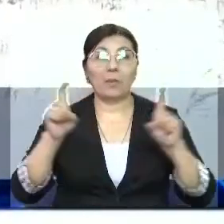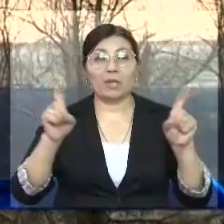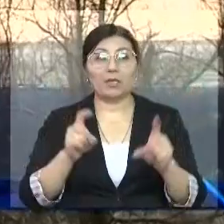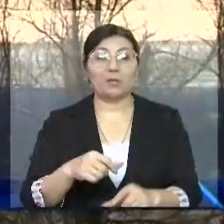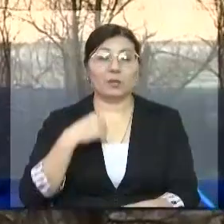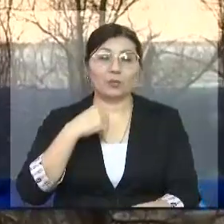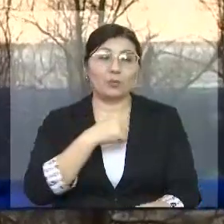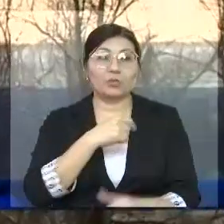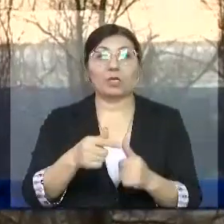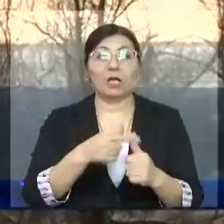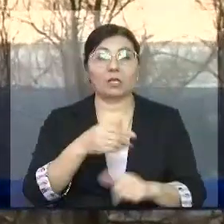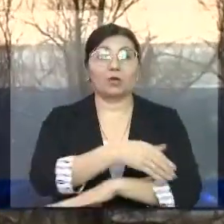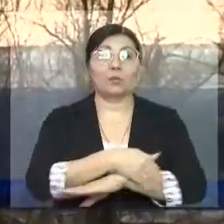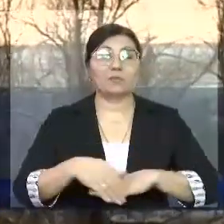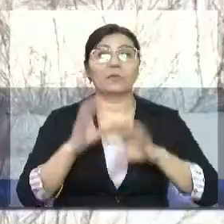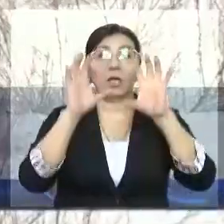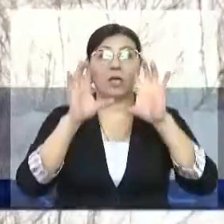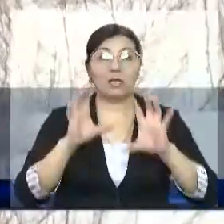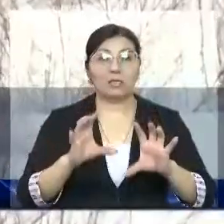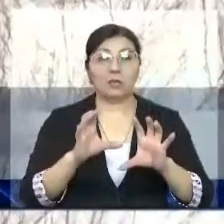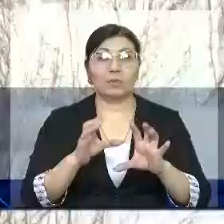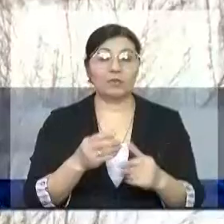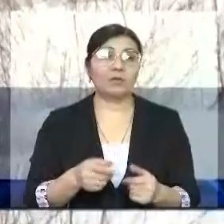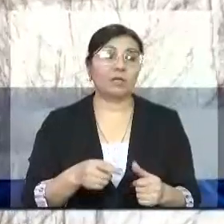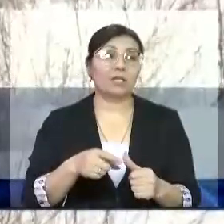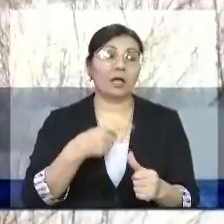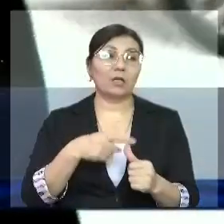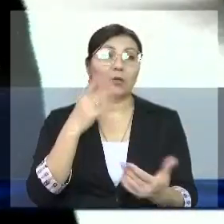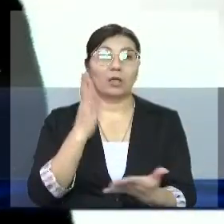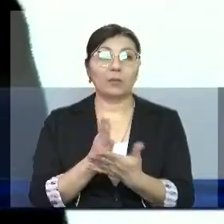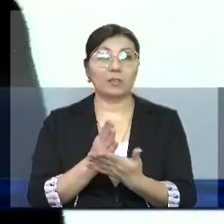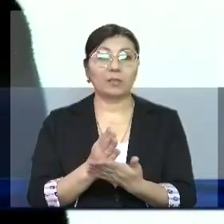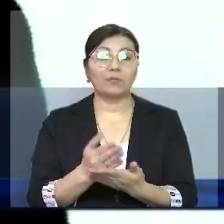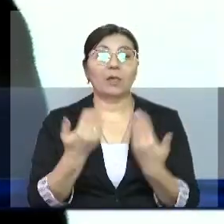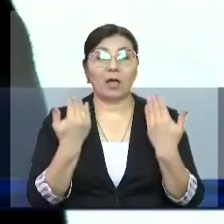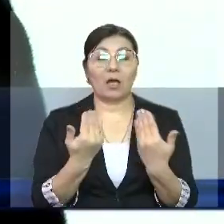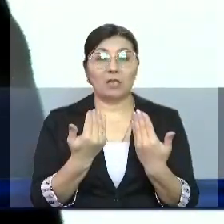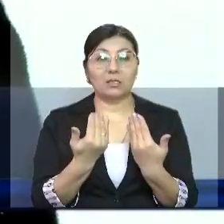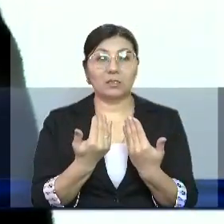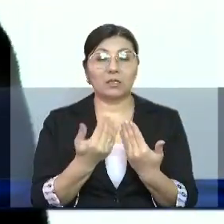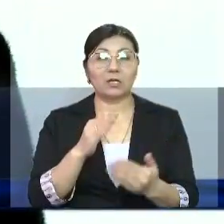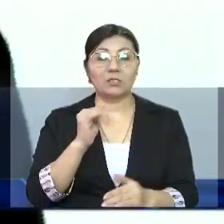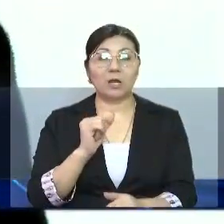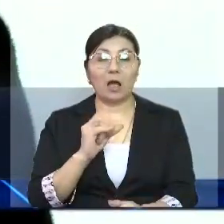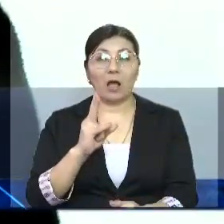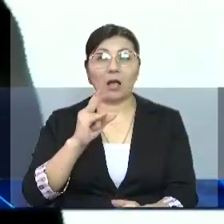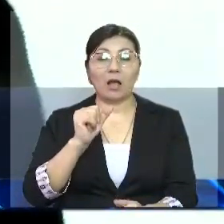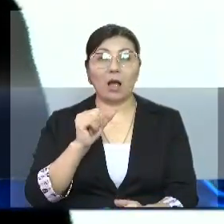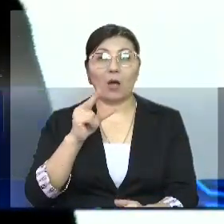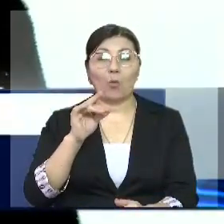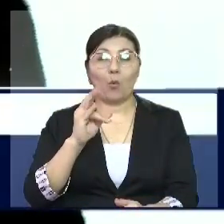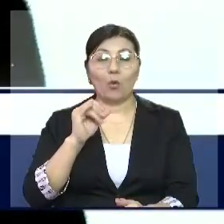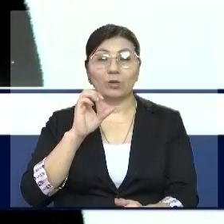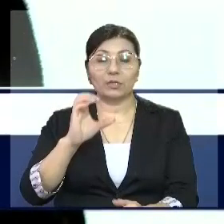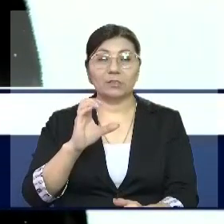таған көшелердің бүгінде заң бойынша қойылған атаулары бар дейді мамандар. Мына қазіргі тұрған Жаңақоныс екі аудан, Жаңақоныс тұрғын